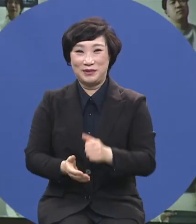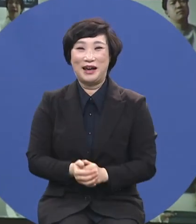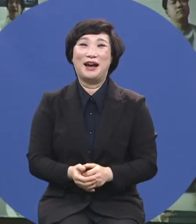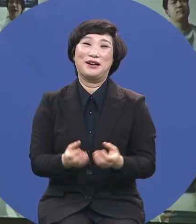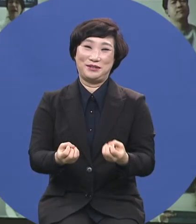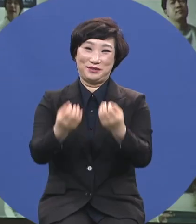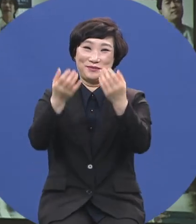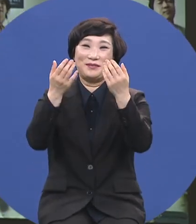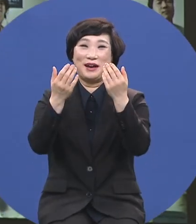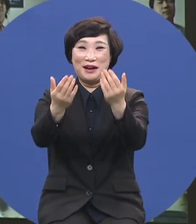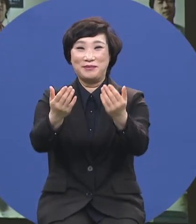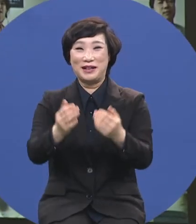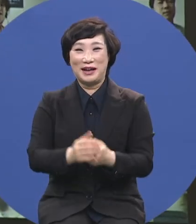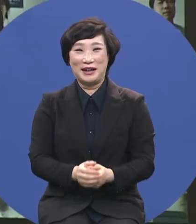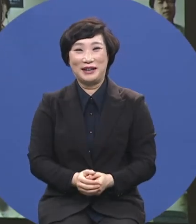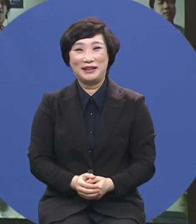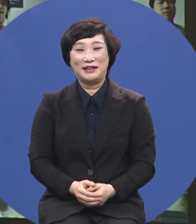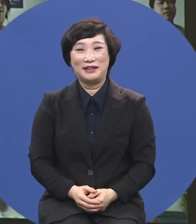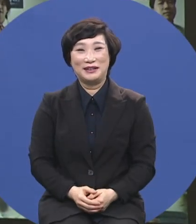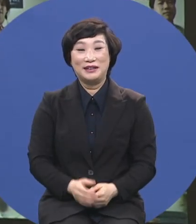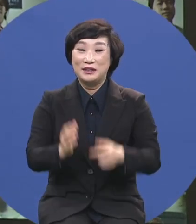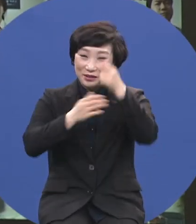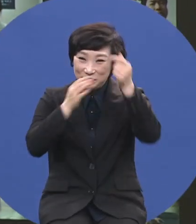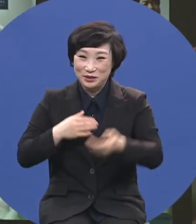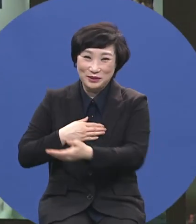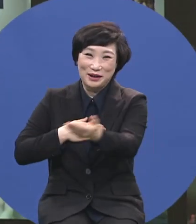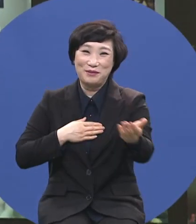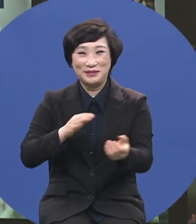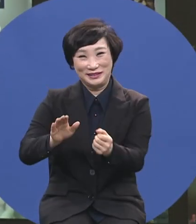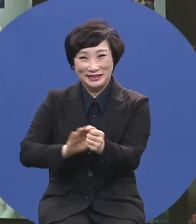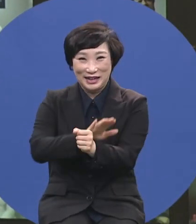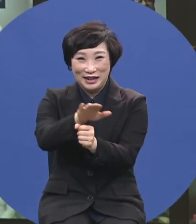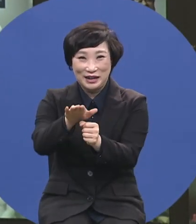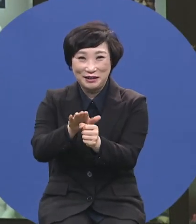축원합니다. 축복합니다. 성도 여러분 사랑합니다.